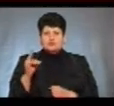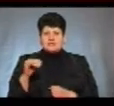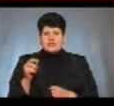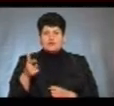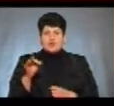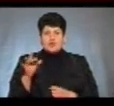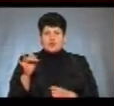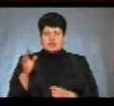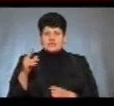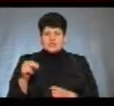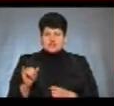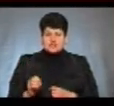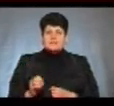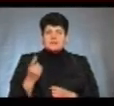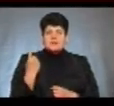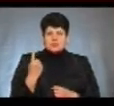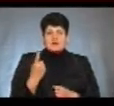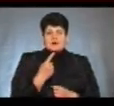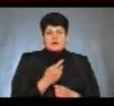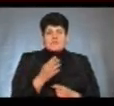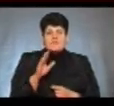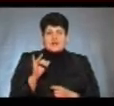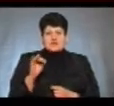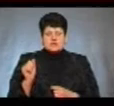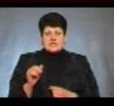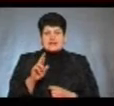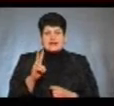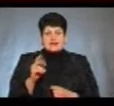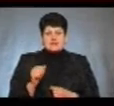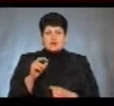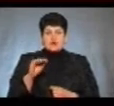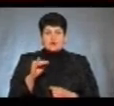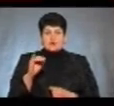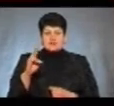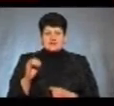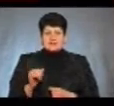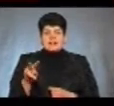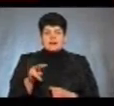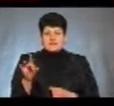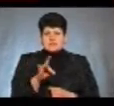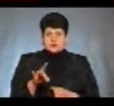і Городище, по автівці в амбулаторії у селах Вишгородок, Якимівці і Юськівці Лановецького району та